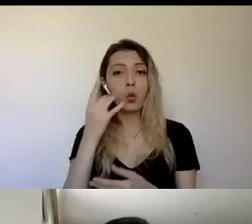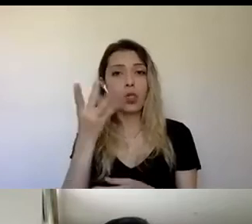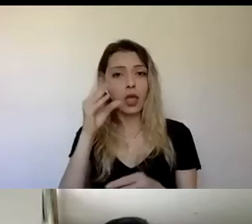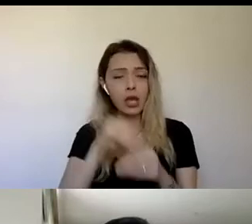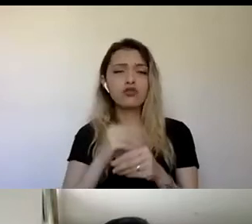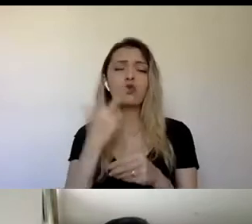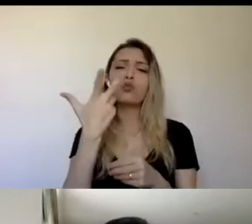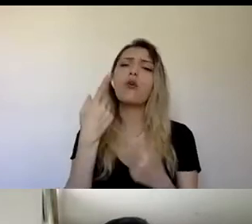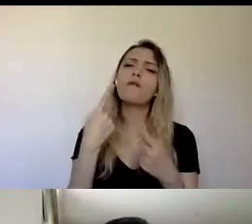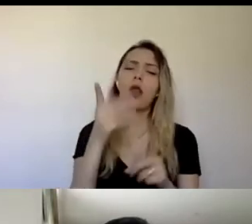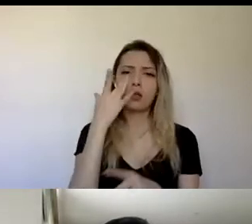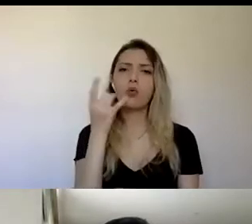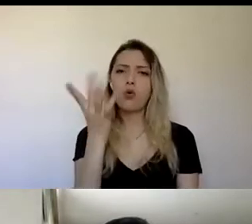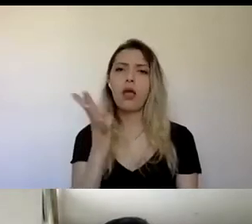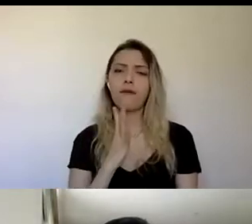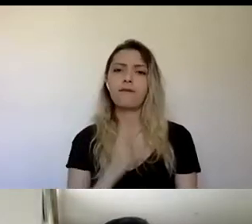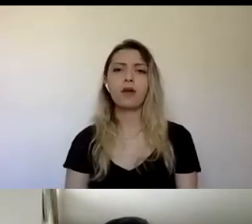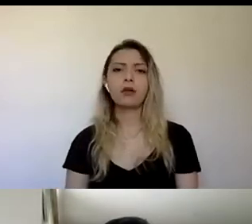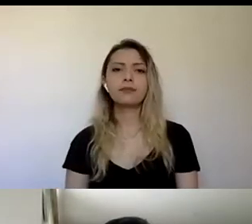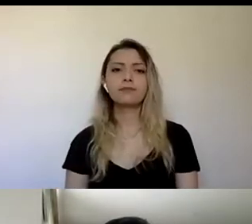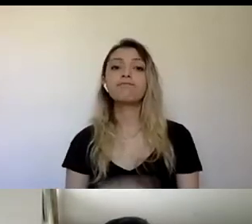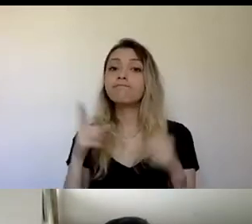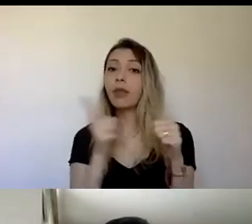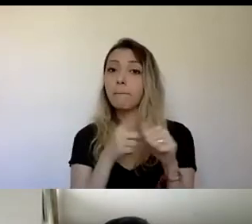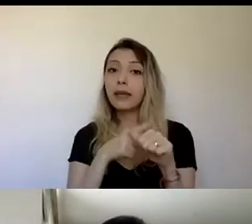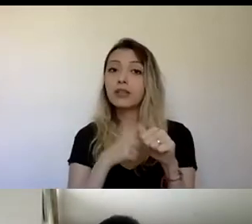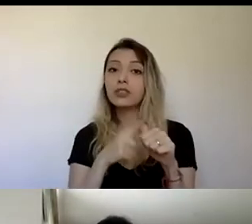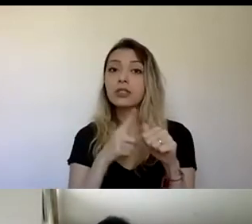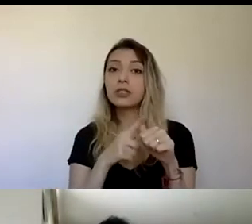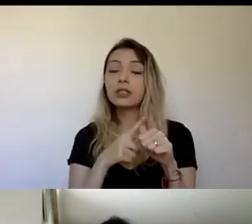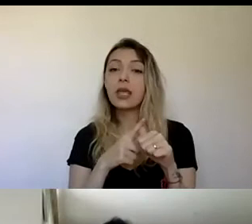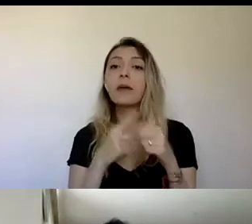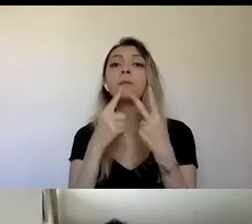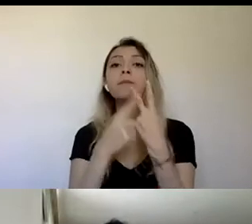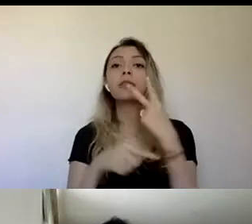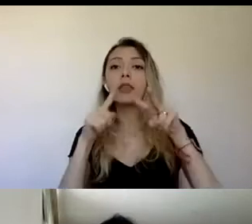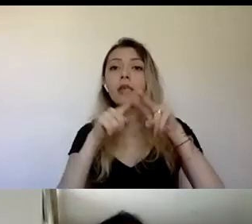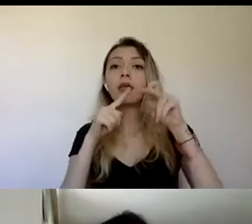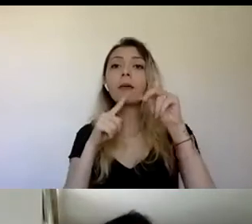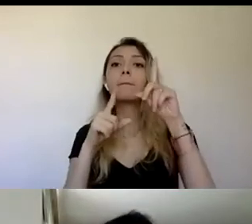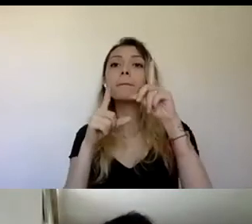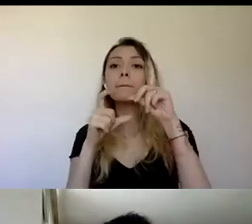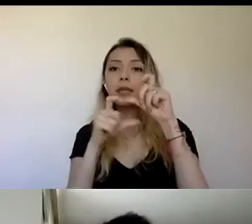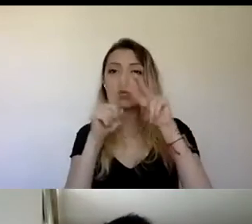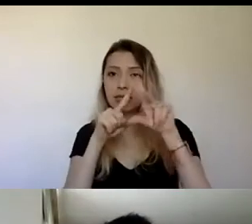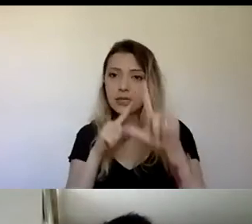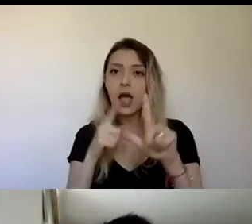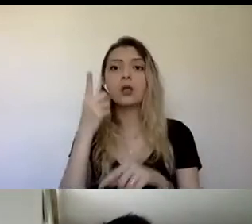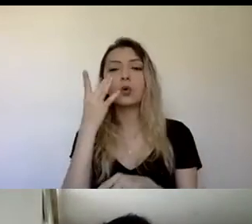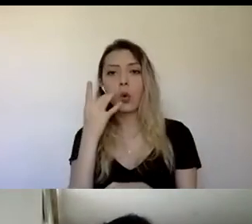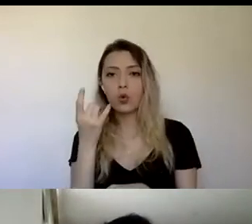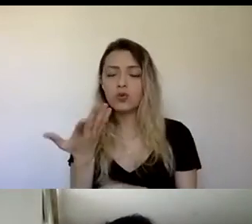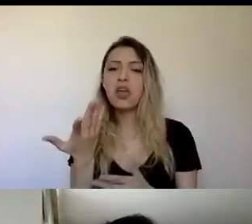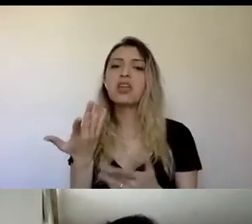bahsederken kapsam olarak. Bunlardan birincisi yapısal göstergeler. Yasal, siyasi, kurumsal, mali